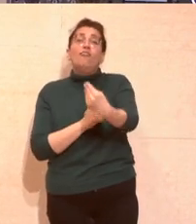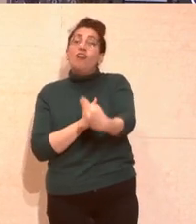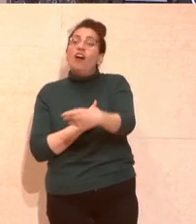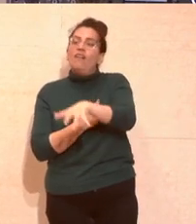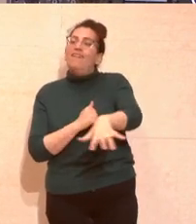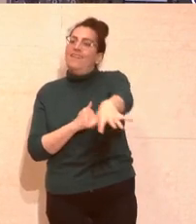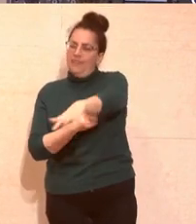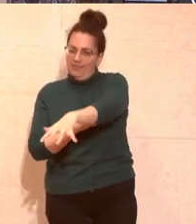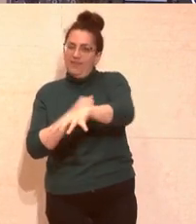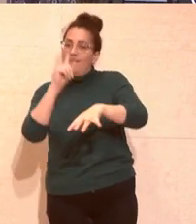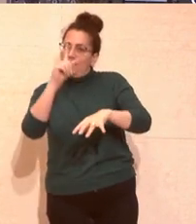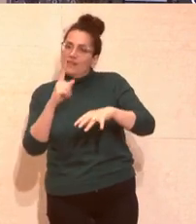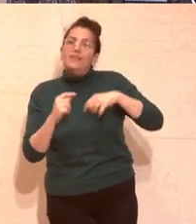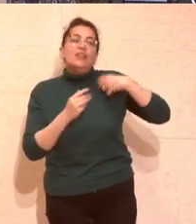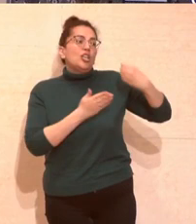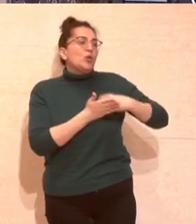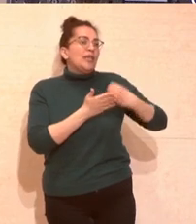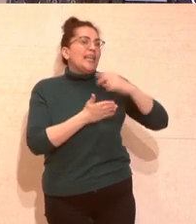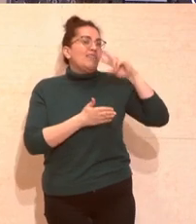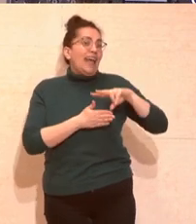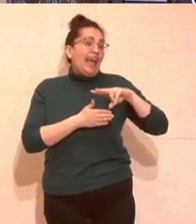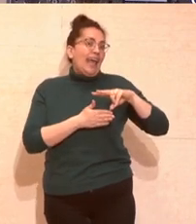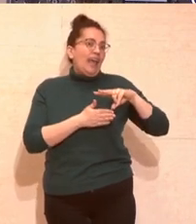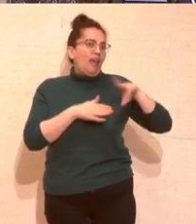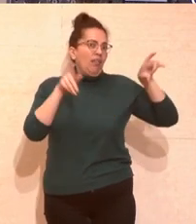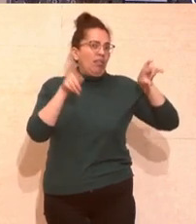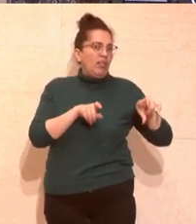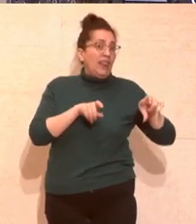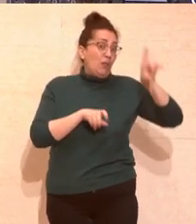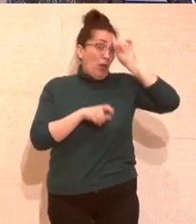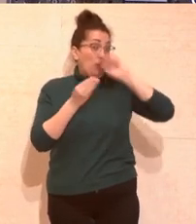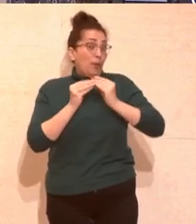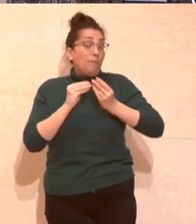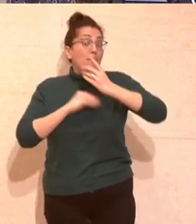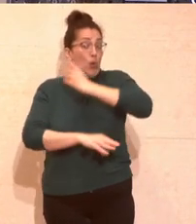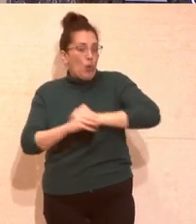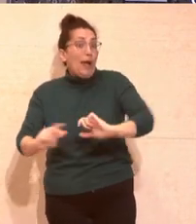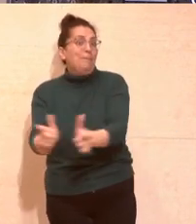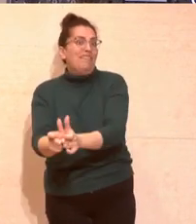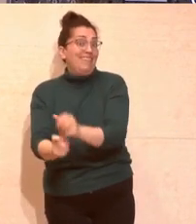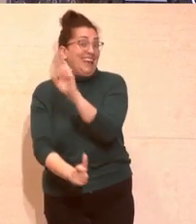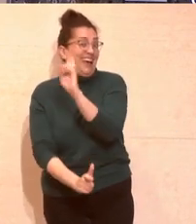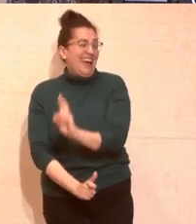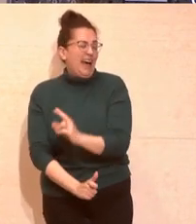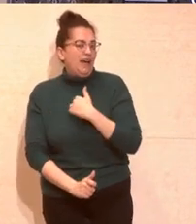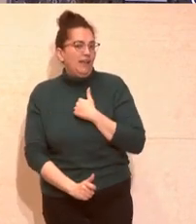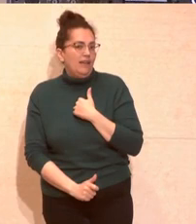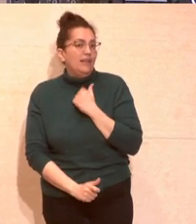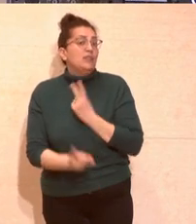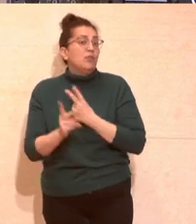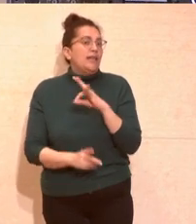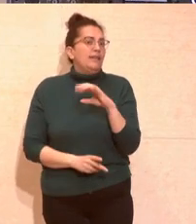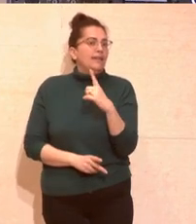des données qui sont vues à la baisse puisqu'il n'est pas souvent diagnostiqué, on a souvent des comportements qui laissent présager un trouble déficitaire de